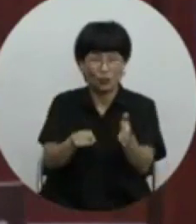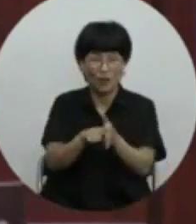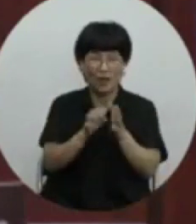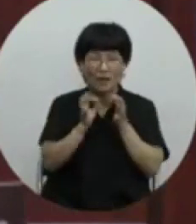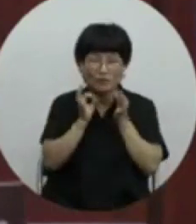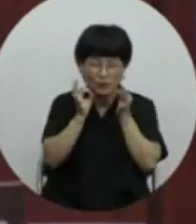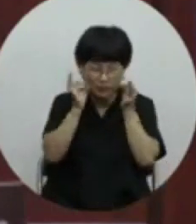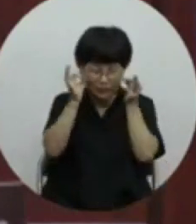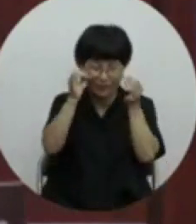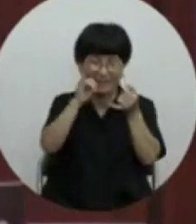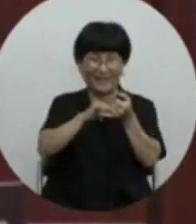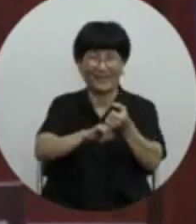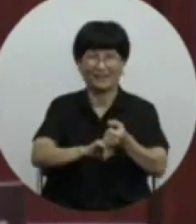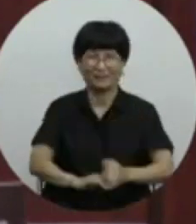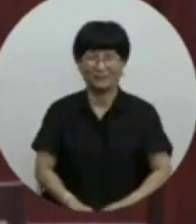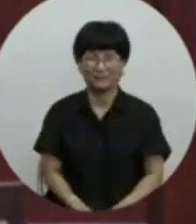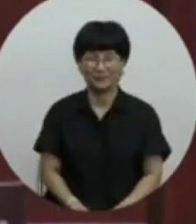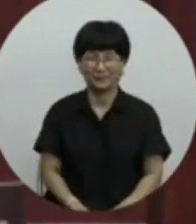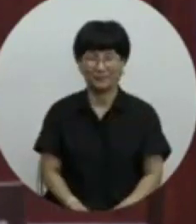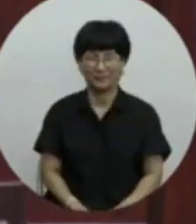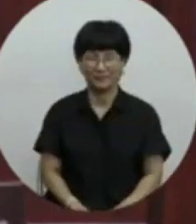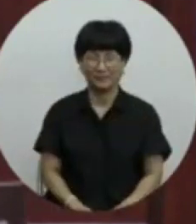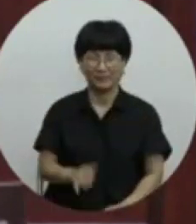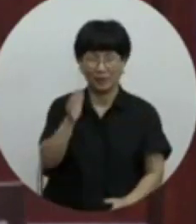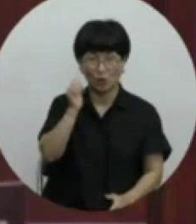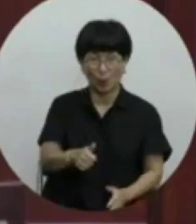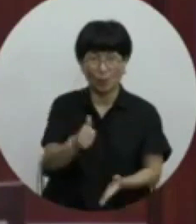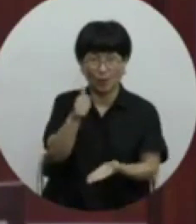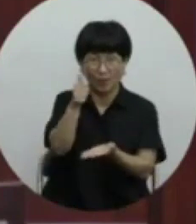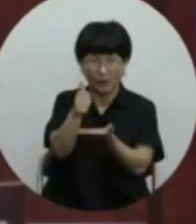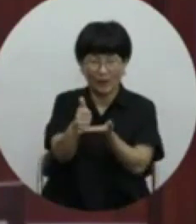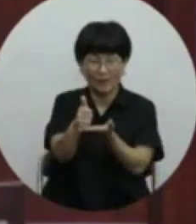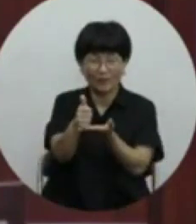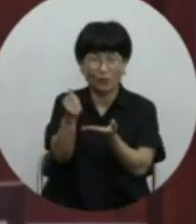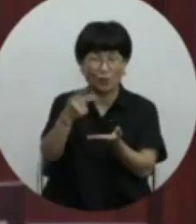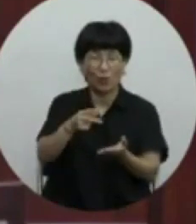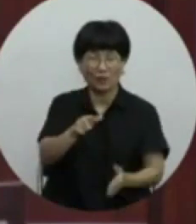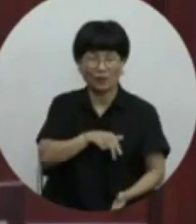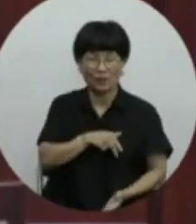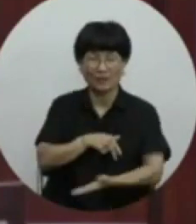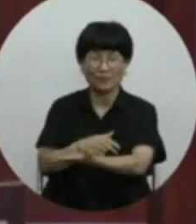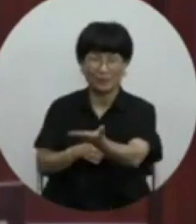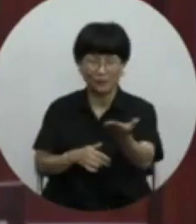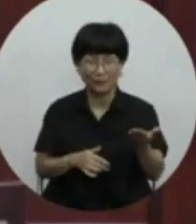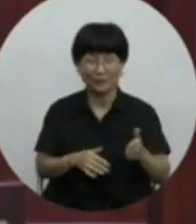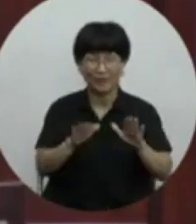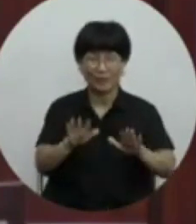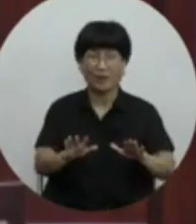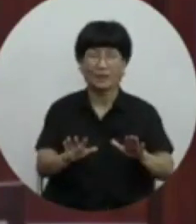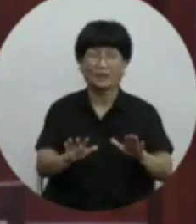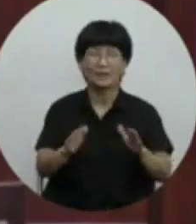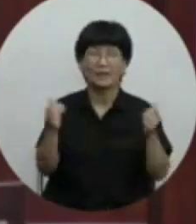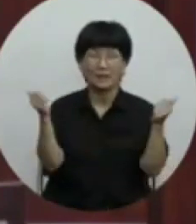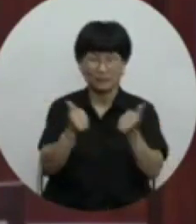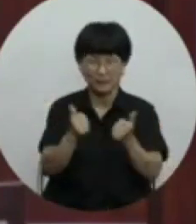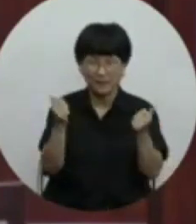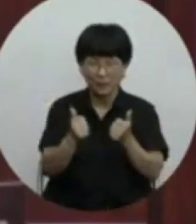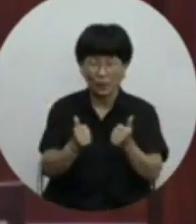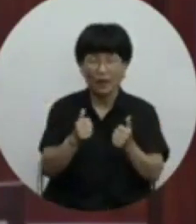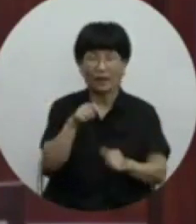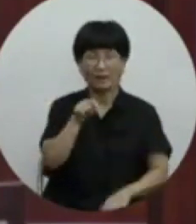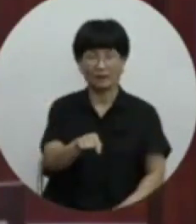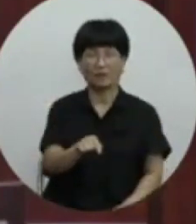노력을 다하겠습니다. 정병관 의장님을 비롯한 의원님 여러분, 이번 임시회는